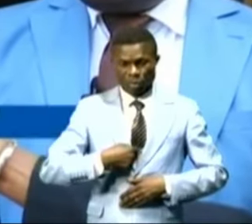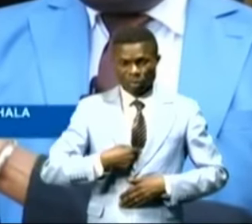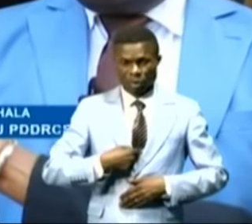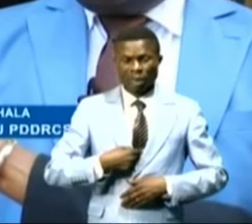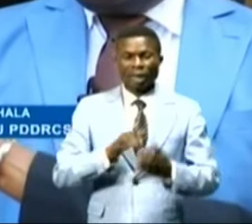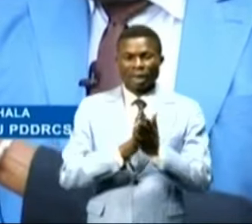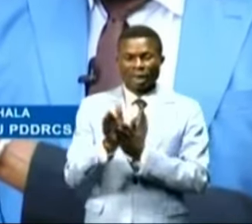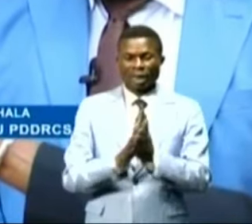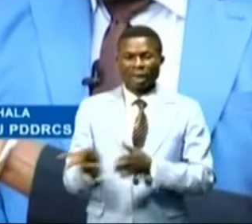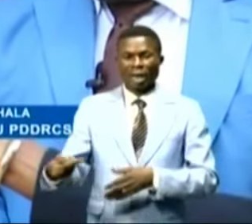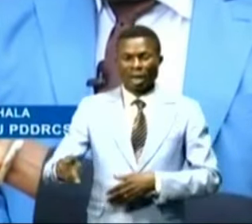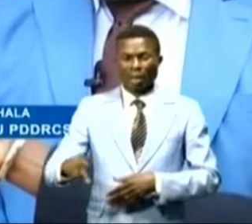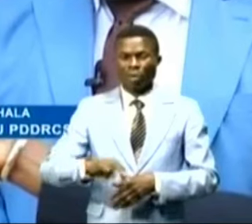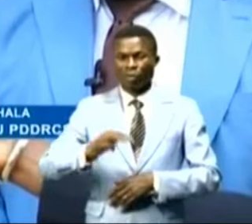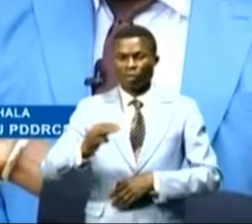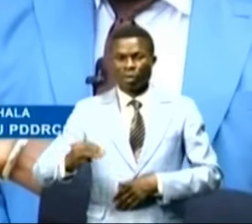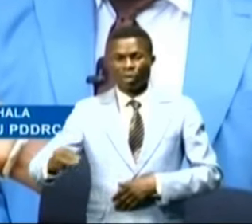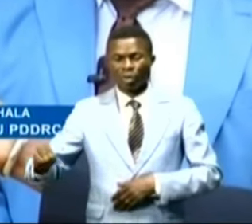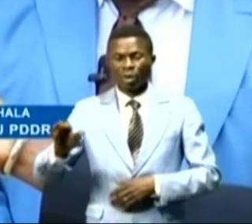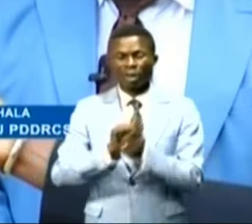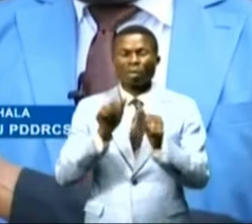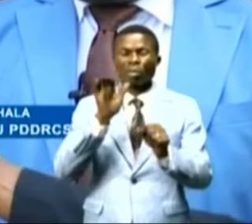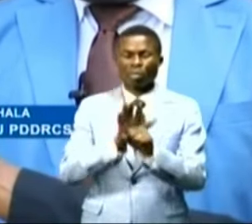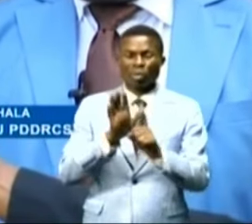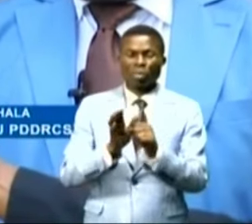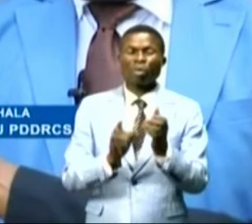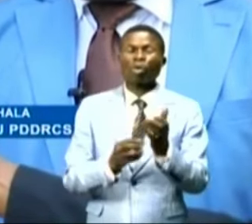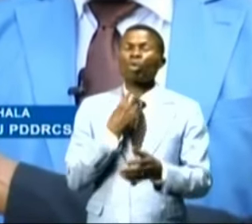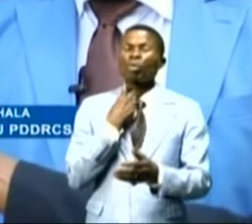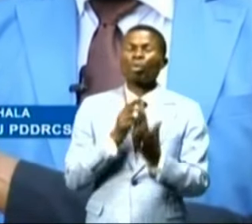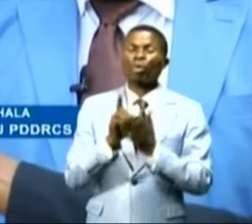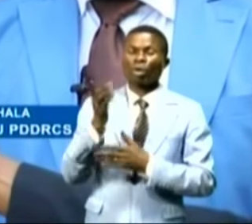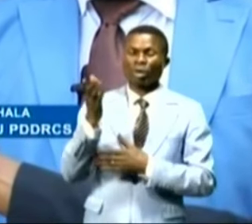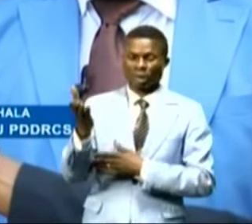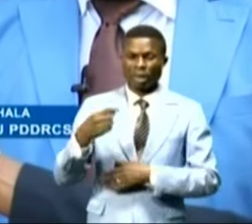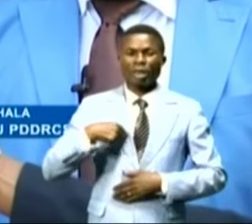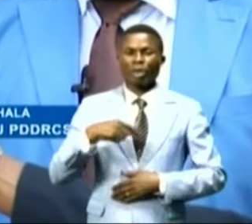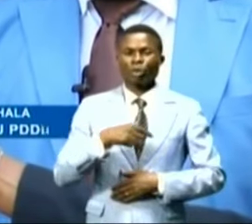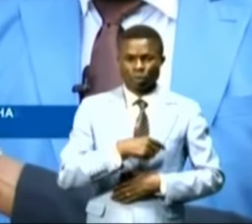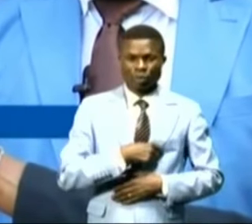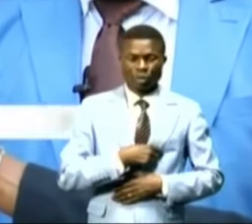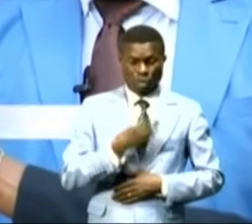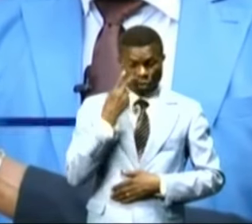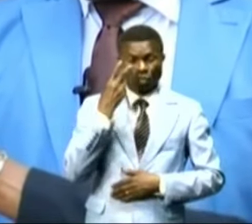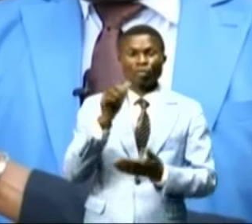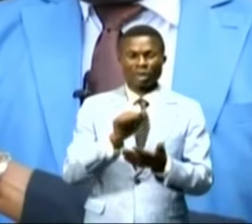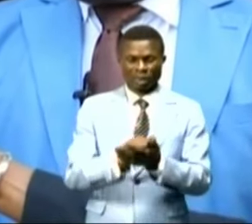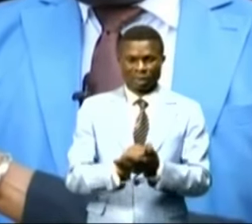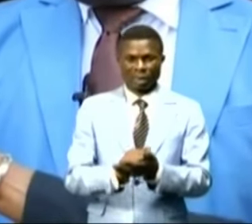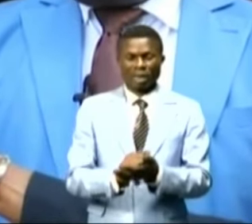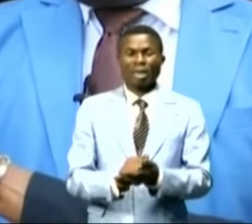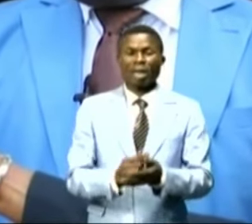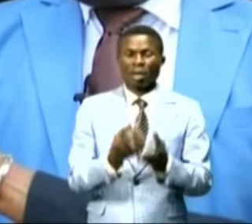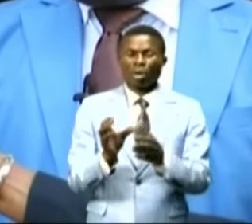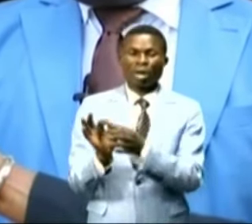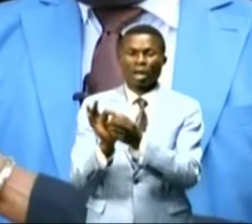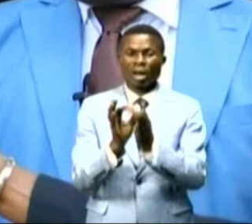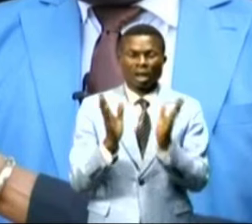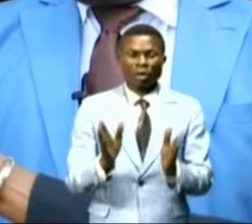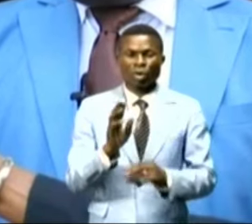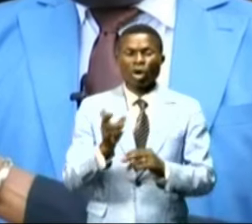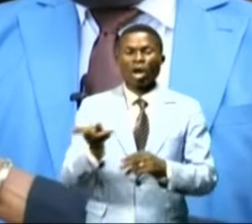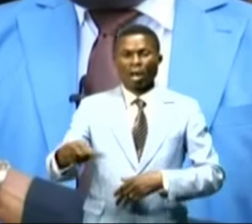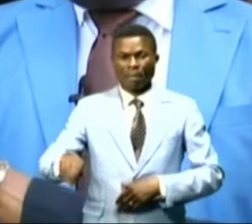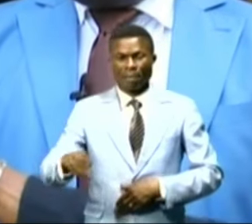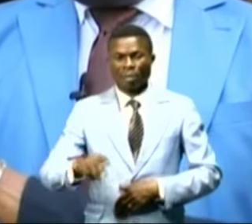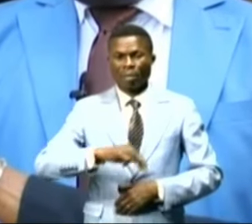province de Maniema qui a beaucoup de problèmes de développement. Et nous sommes en train d'ouvrir bientôt la coordination provinciale